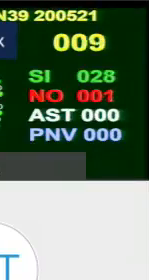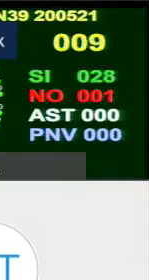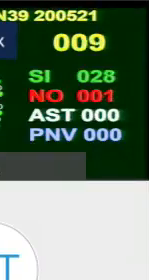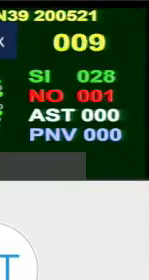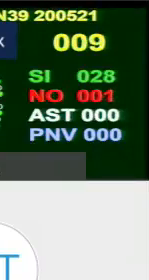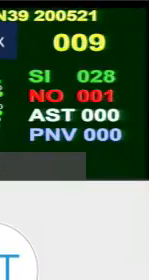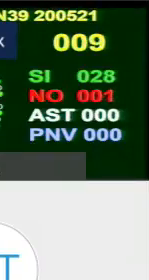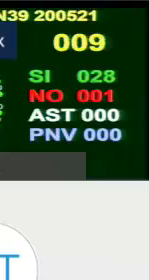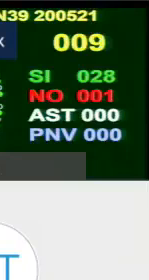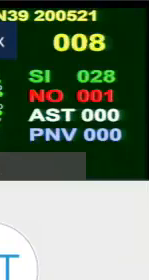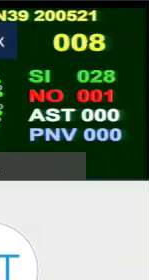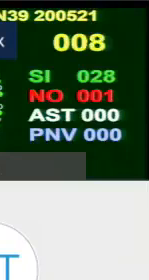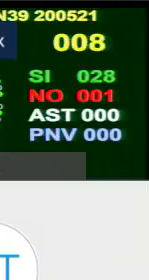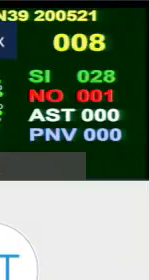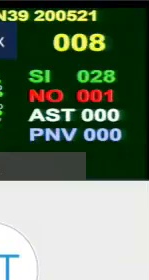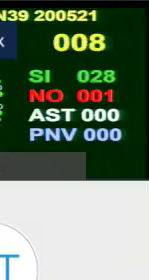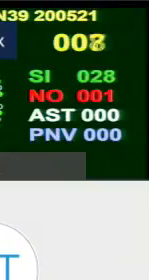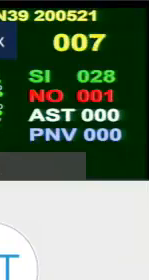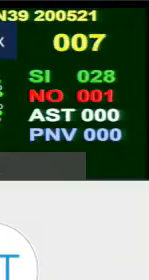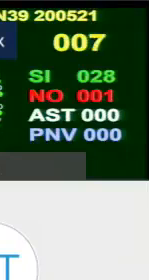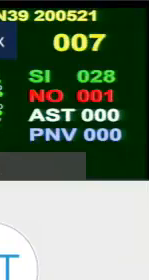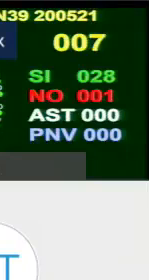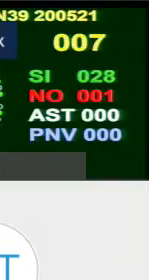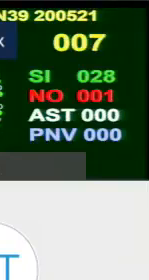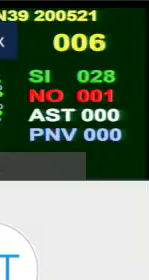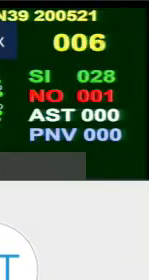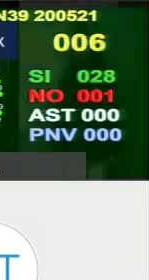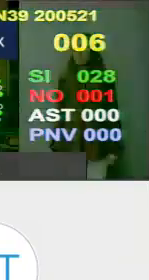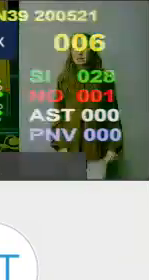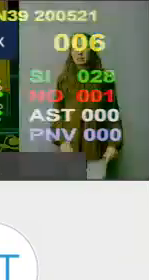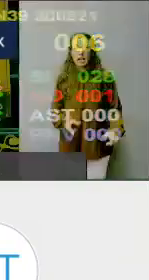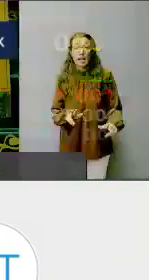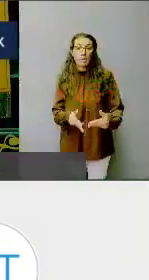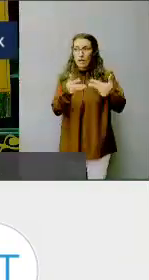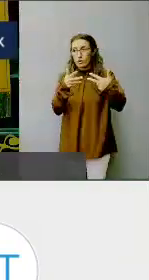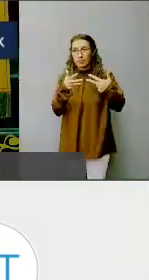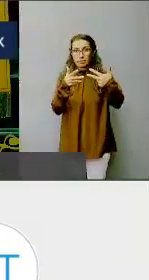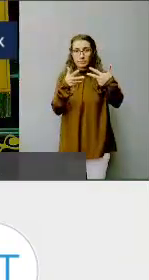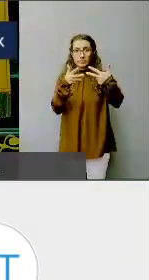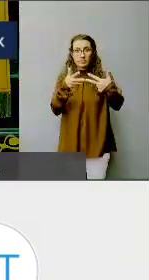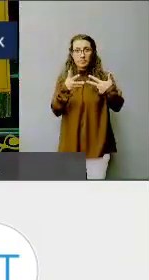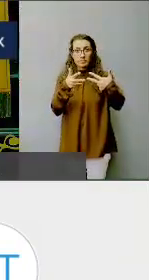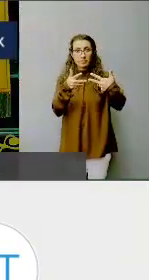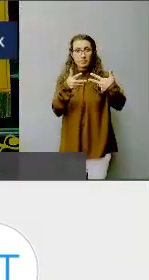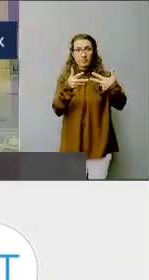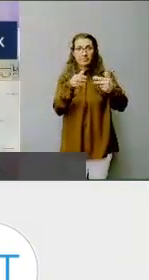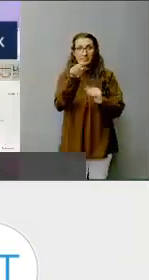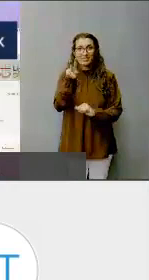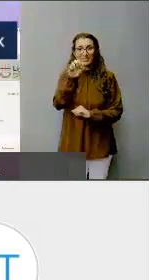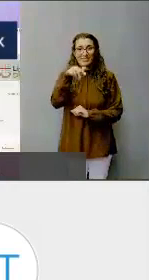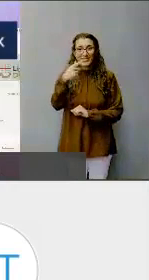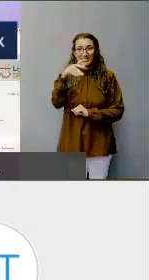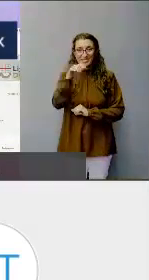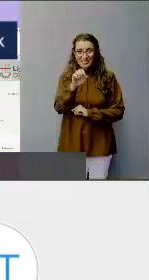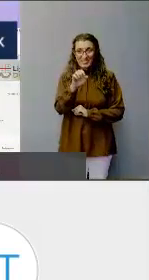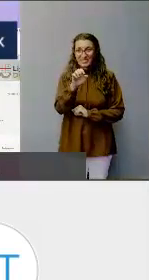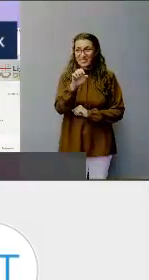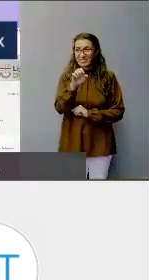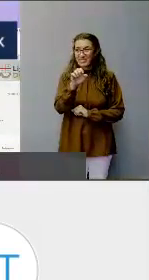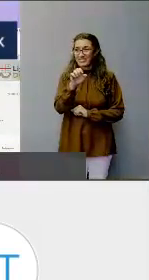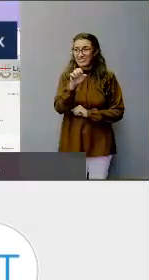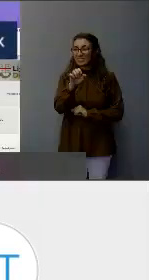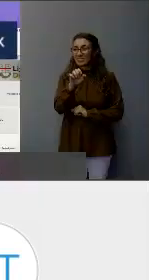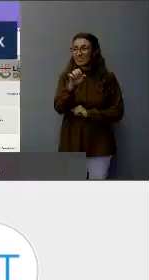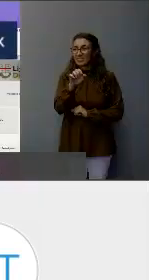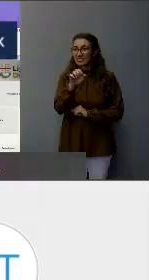allora chiamo sull'ordine giorno numero 3 il voto da remoto loro regio numero tre consiglieri avvenente correvo